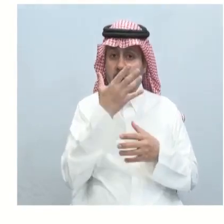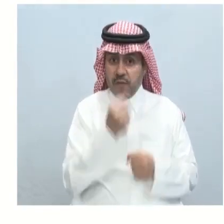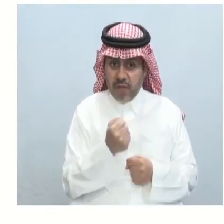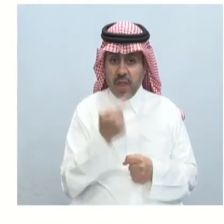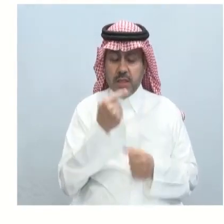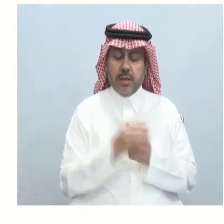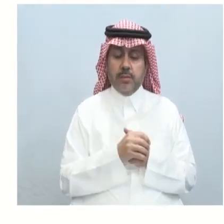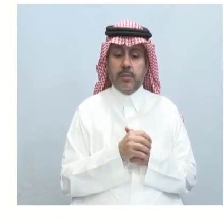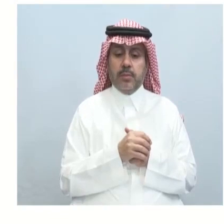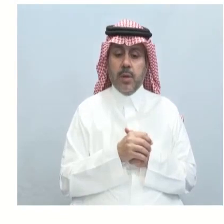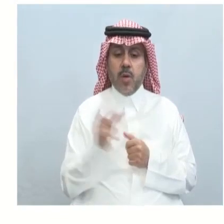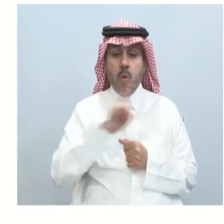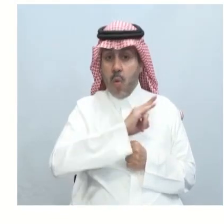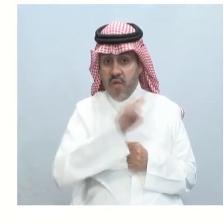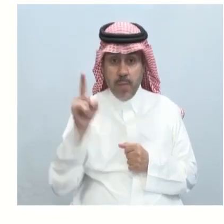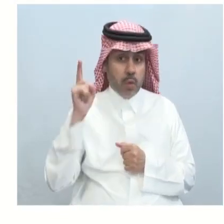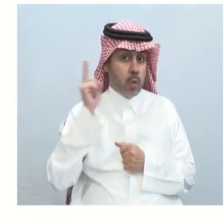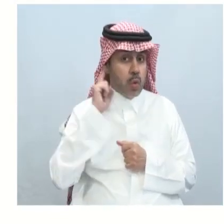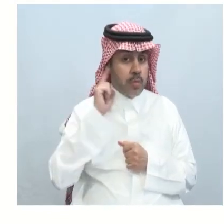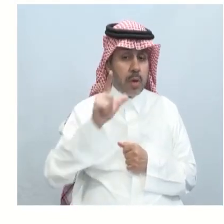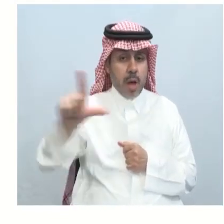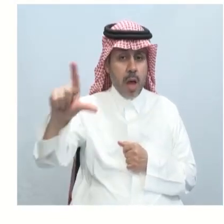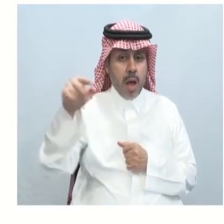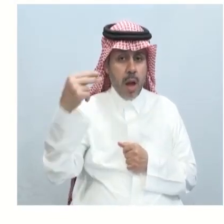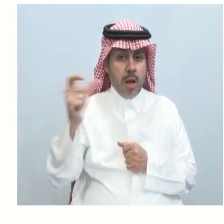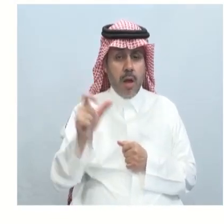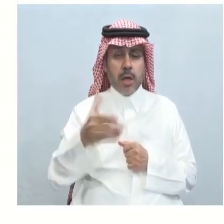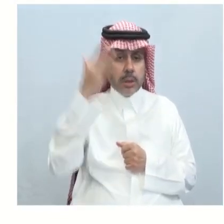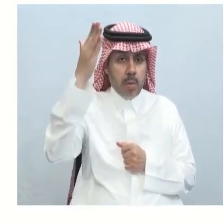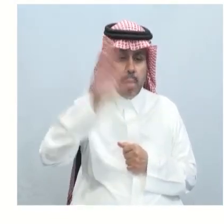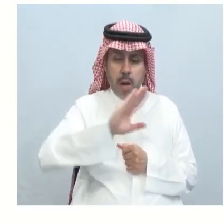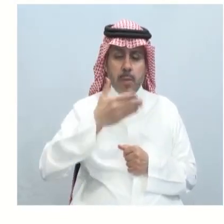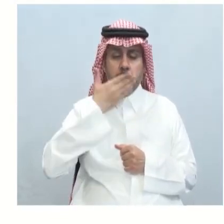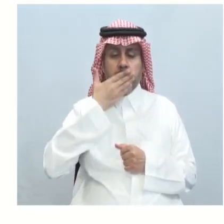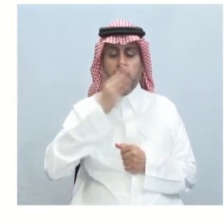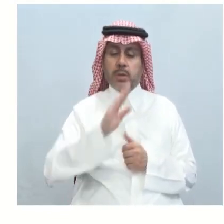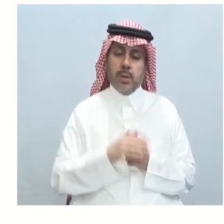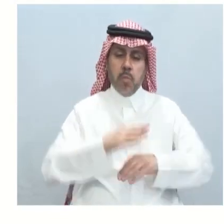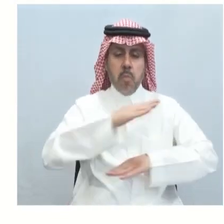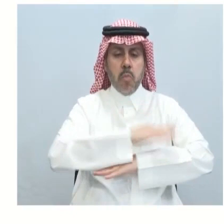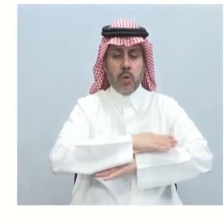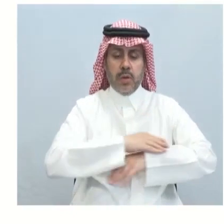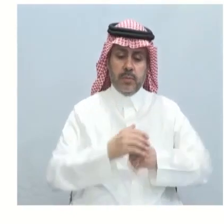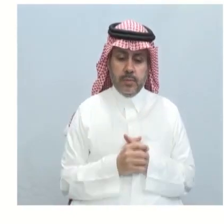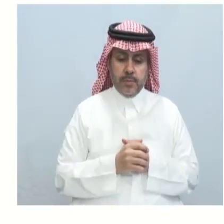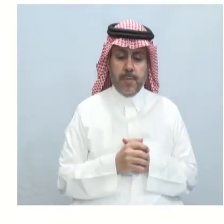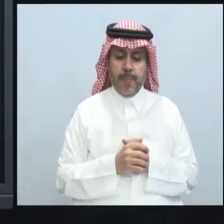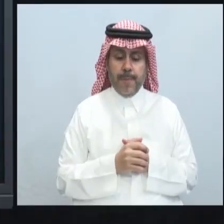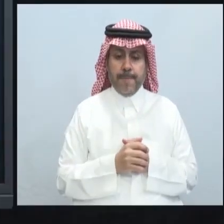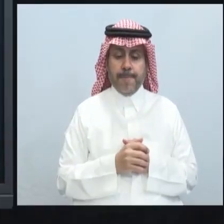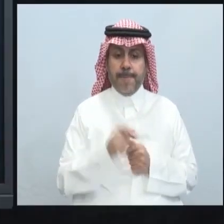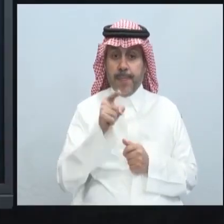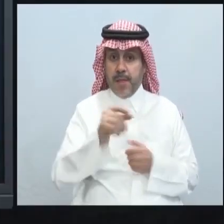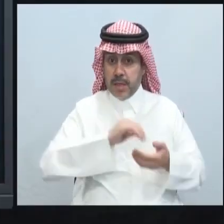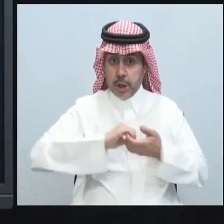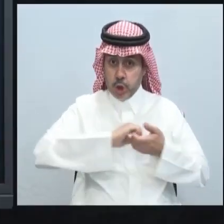فلم يسمع منه لعن ولا كلام قبيح فاذن ابنائه